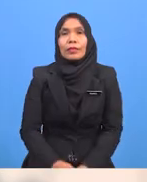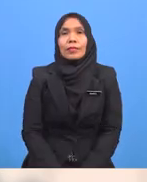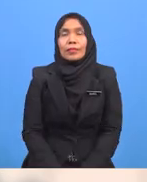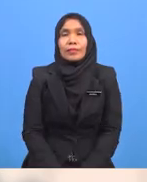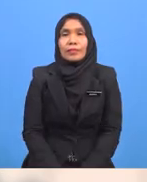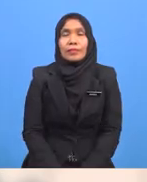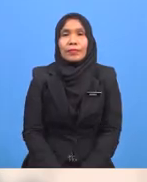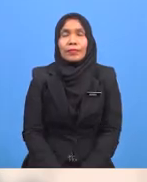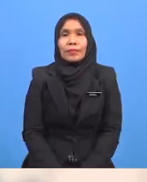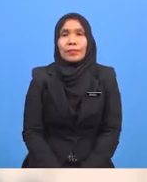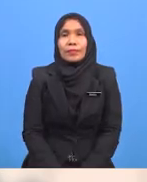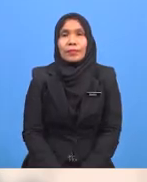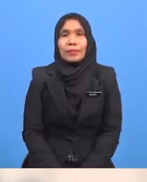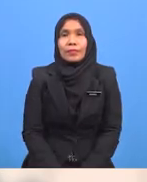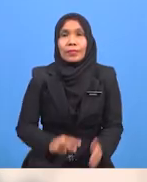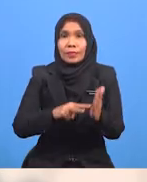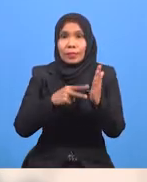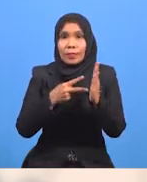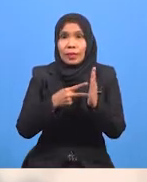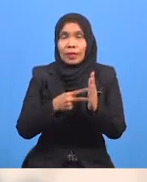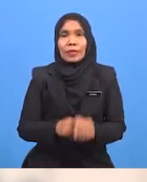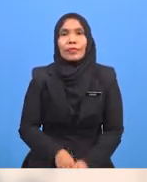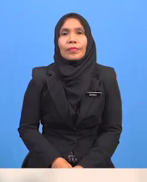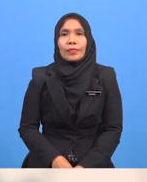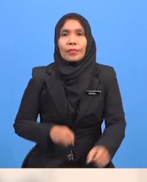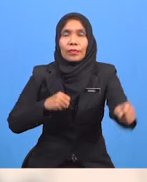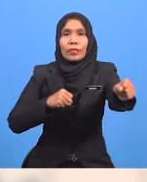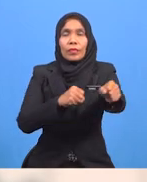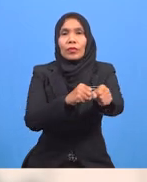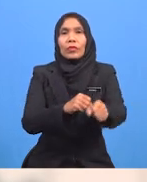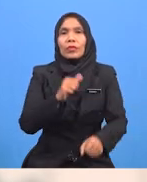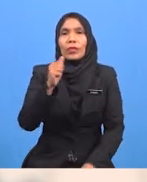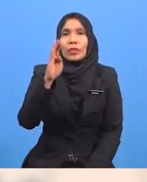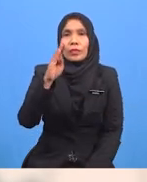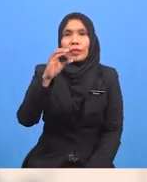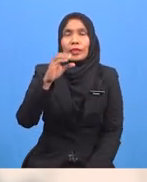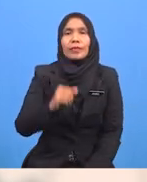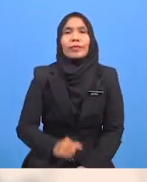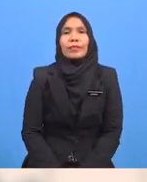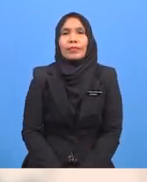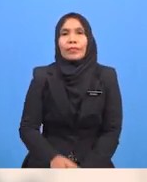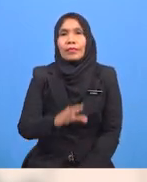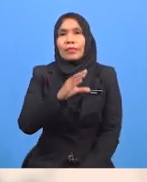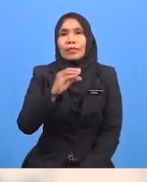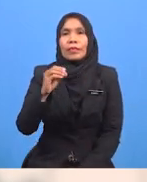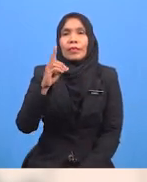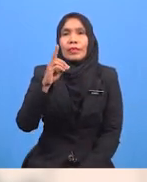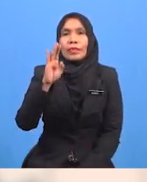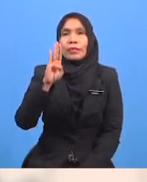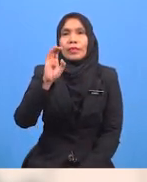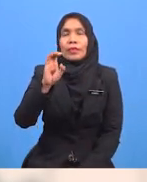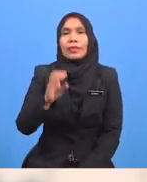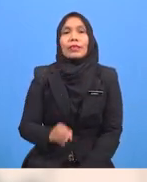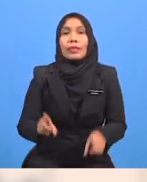sama make sudutkan dong Bi untuk segitiga EBC dan BD